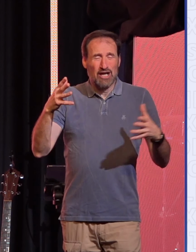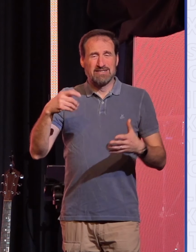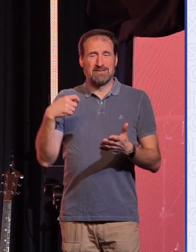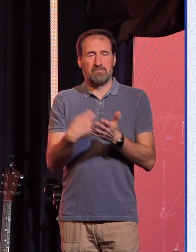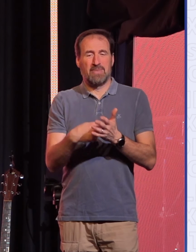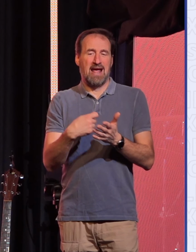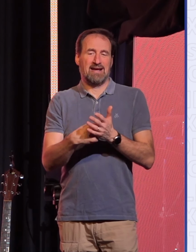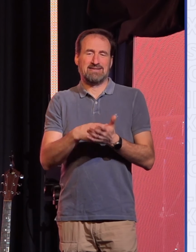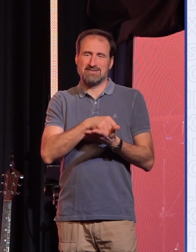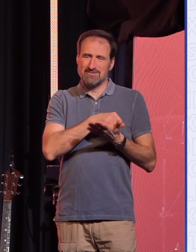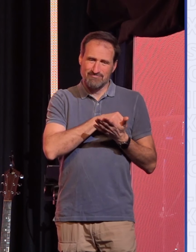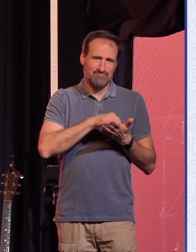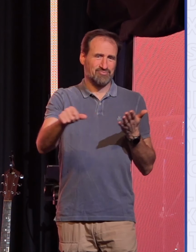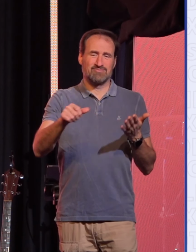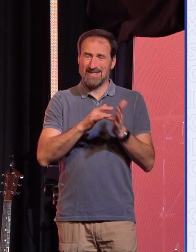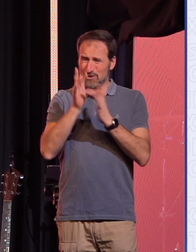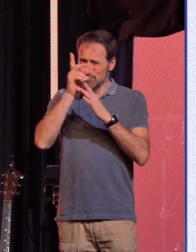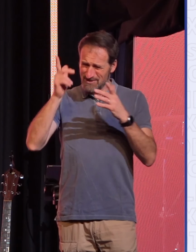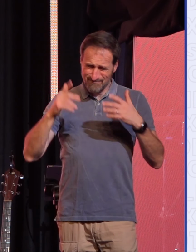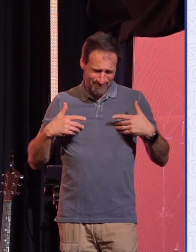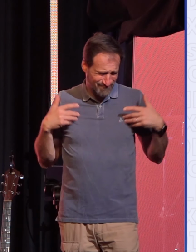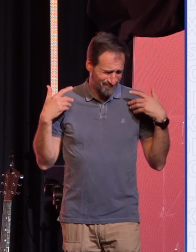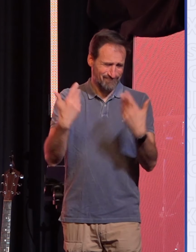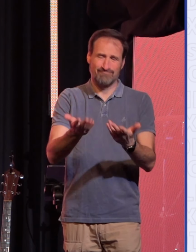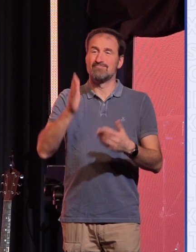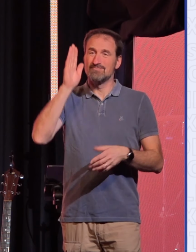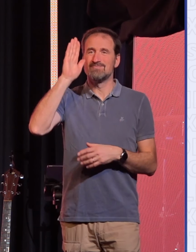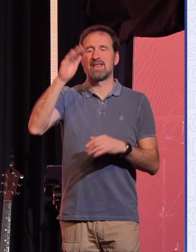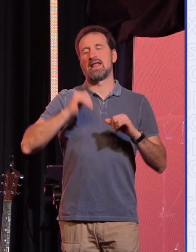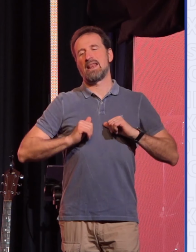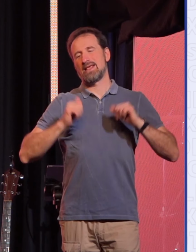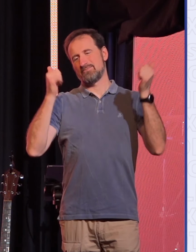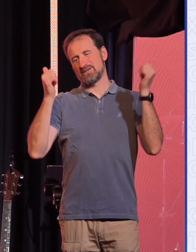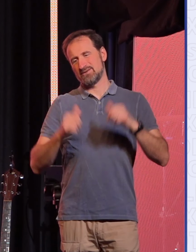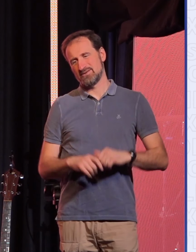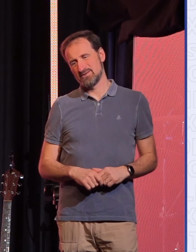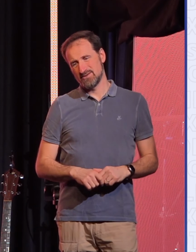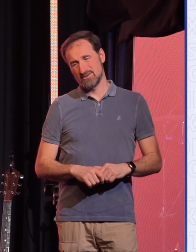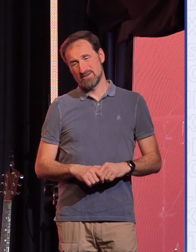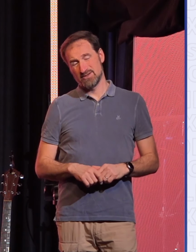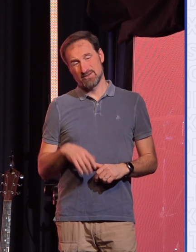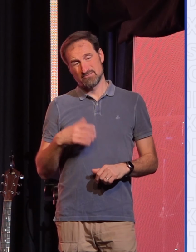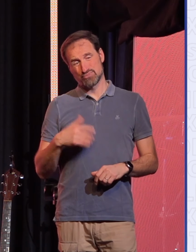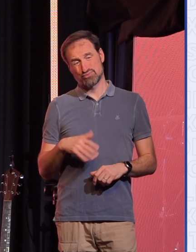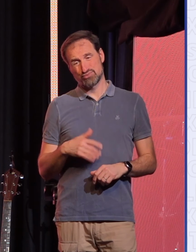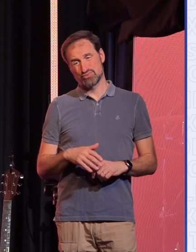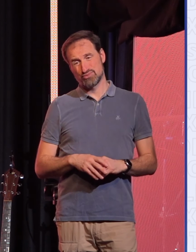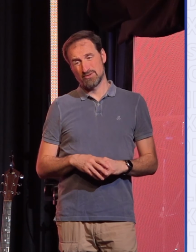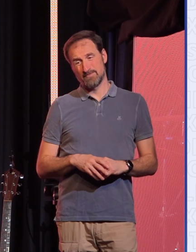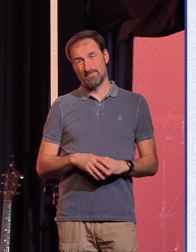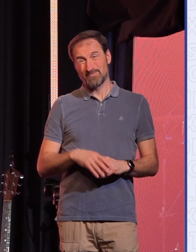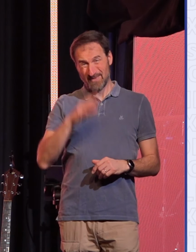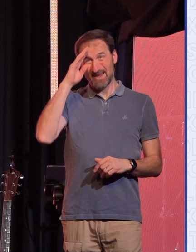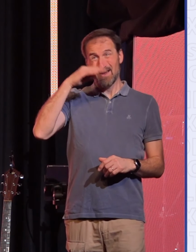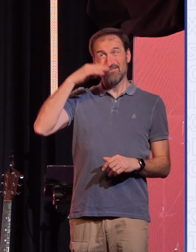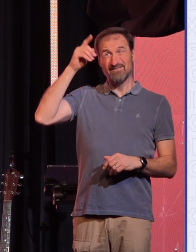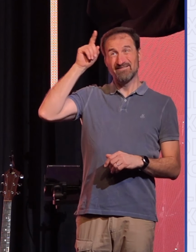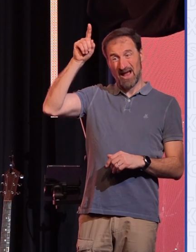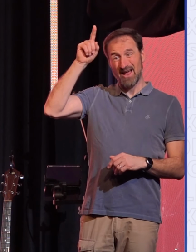Weil der Vater im Himmel, Gott, liebt uns unfassbar. Du bist ihm unfassbar